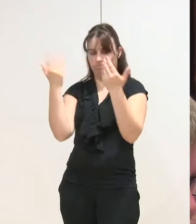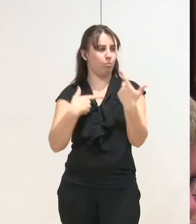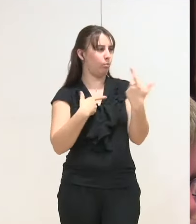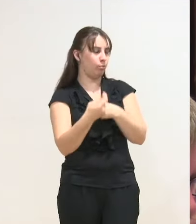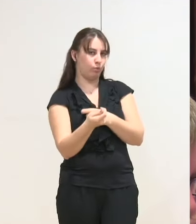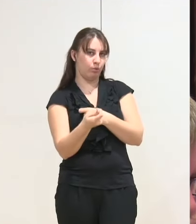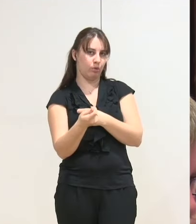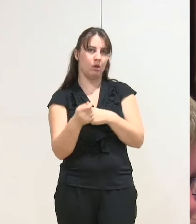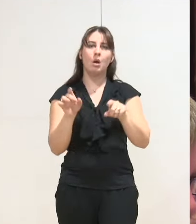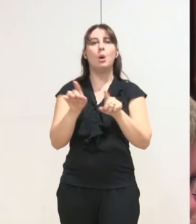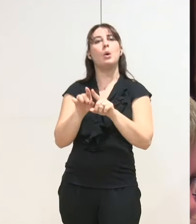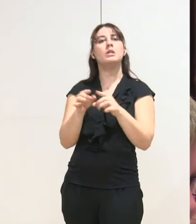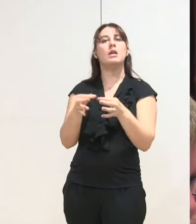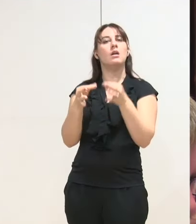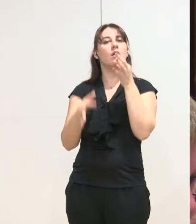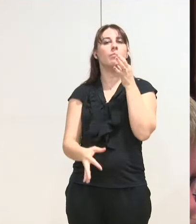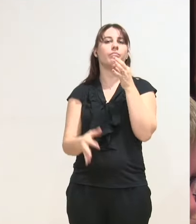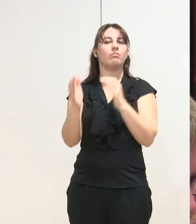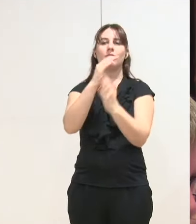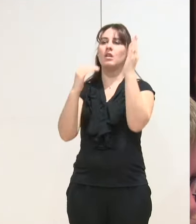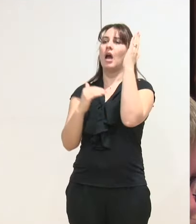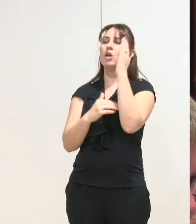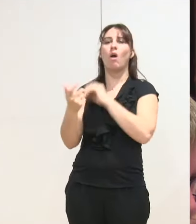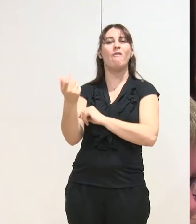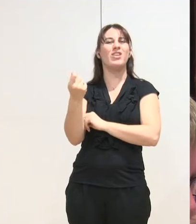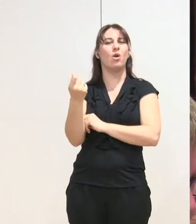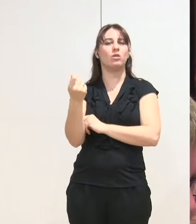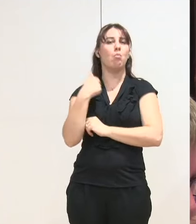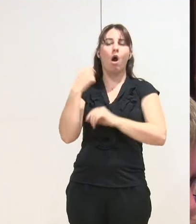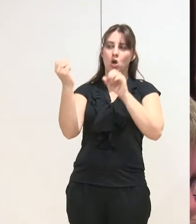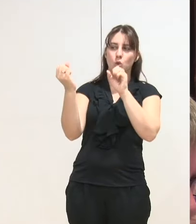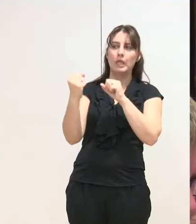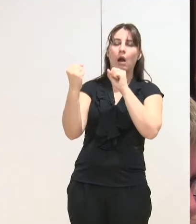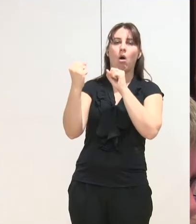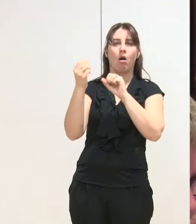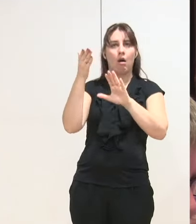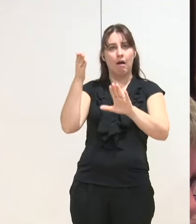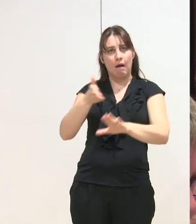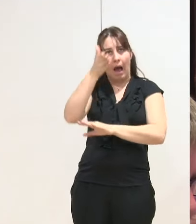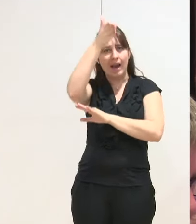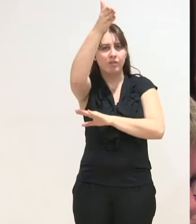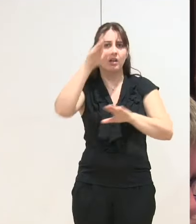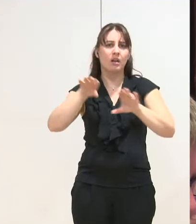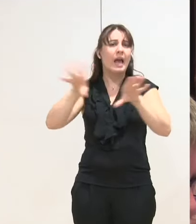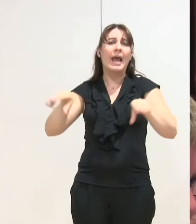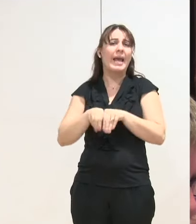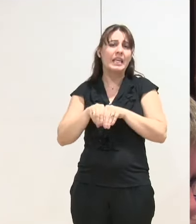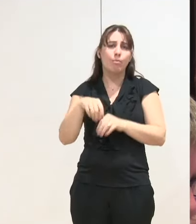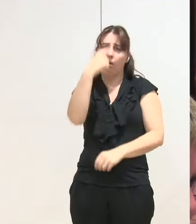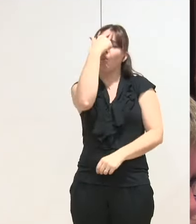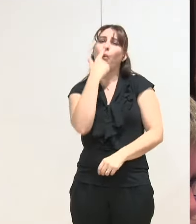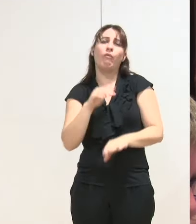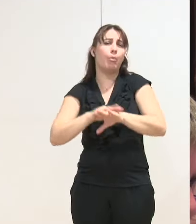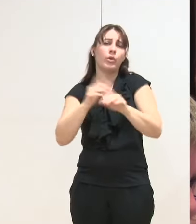rejoins la conclusion de l'adjoint finances qui disait que à l'avenir et quelle que soit l'équipe cela est vrai nous